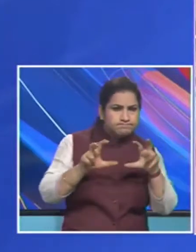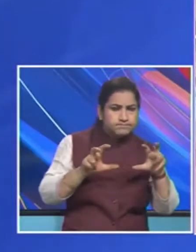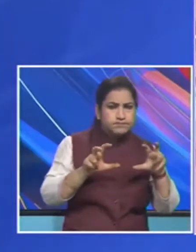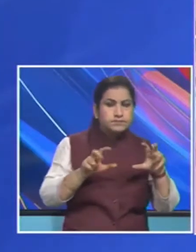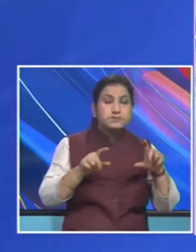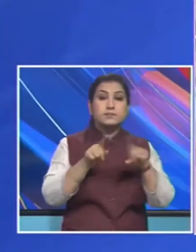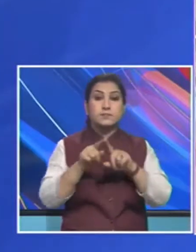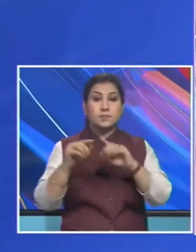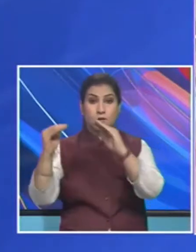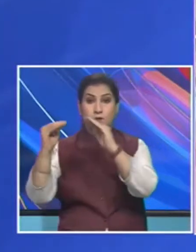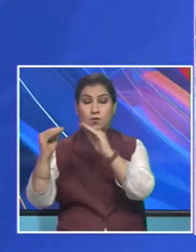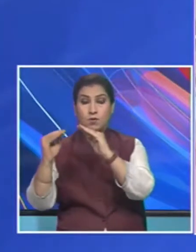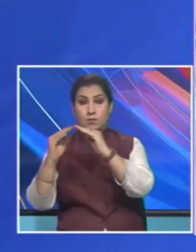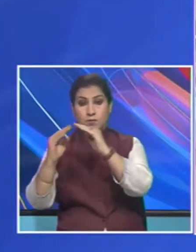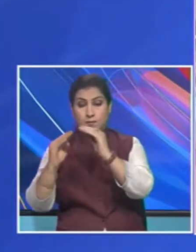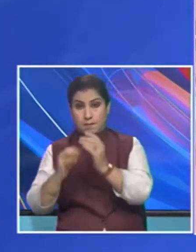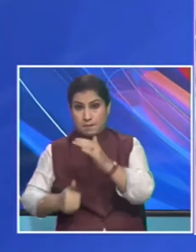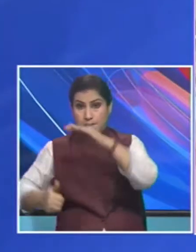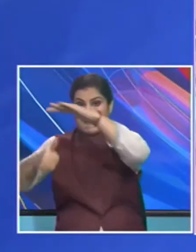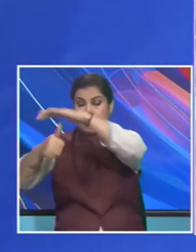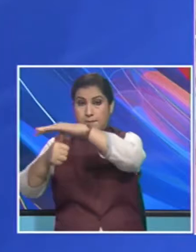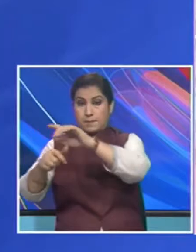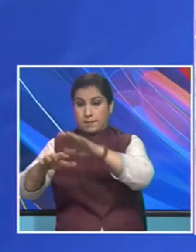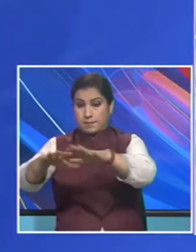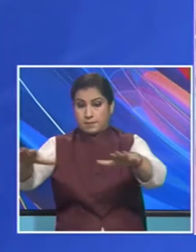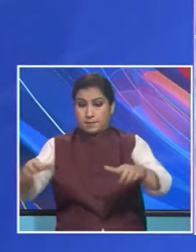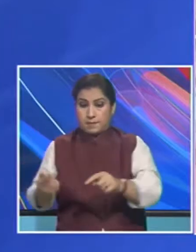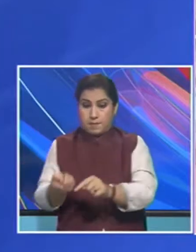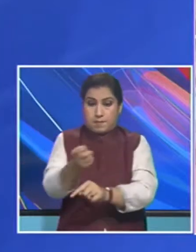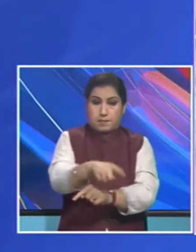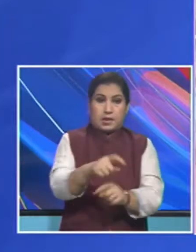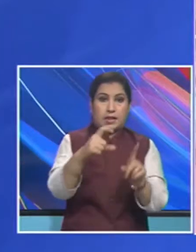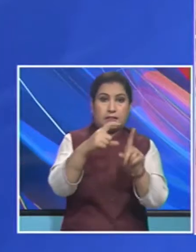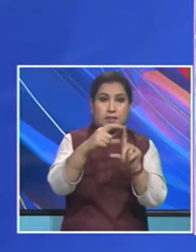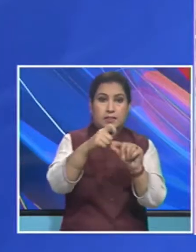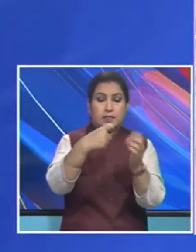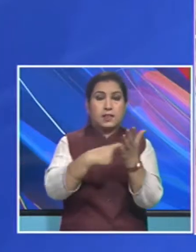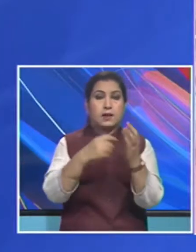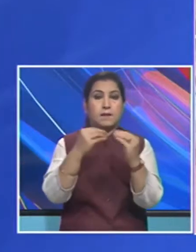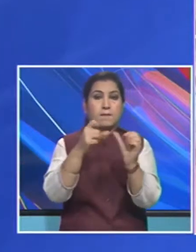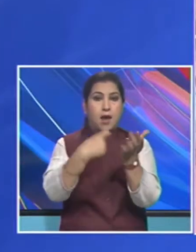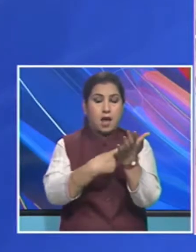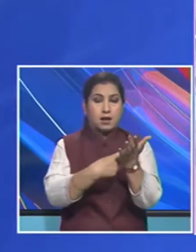राष्ट्रपति भवन के प्रांगण में दरबार हॉल के सामने ये प्रांगण की मुख्य